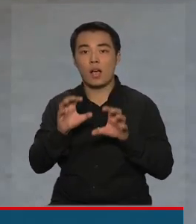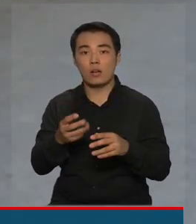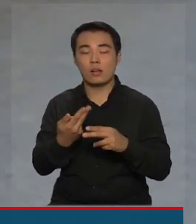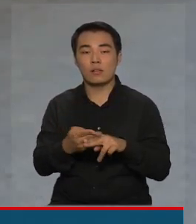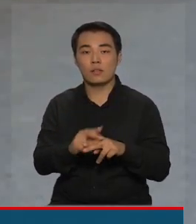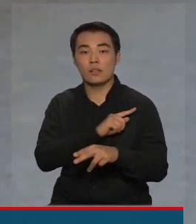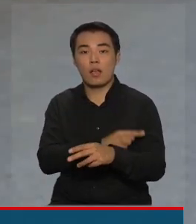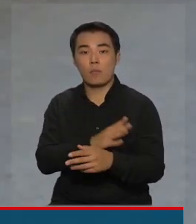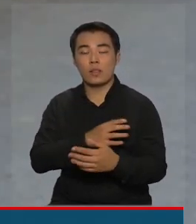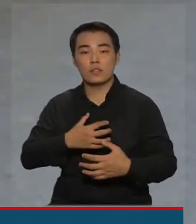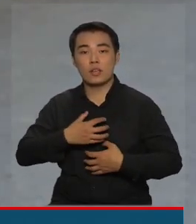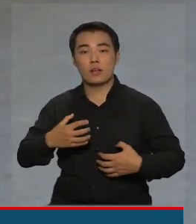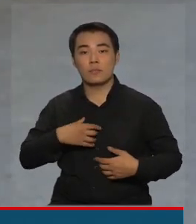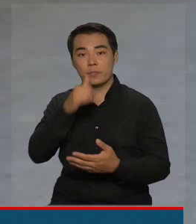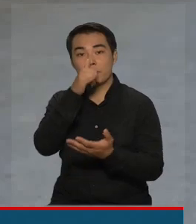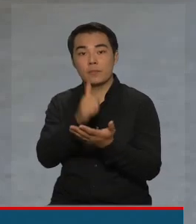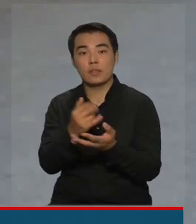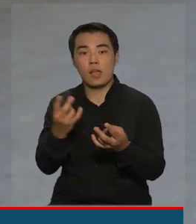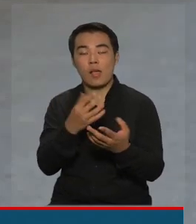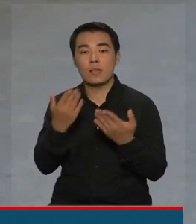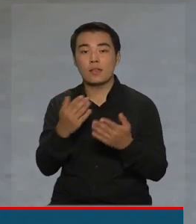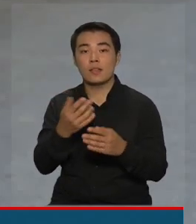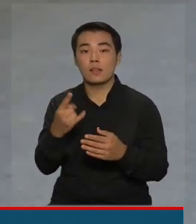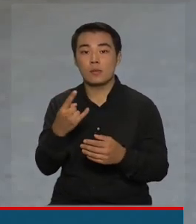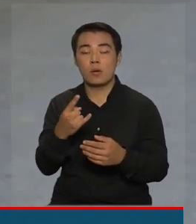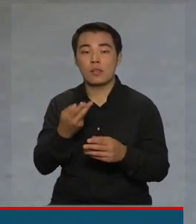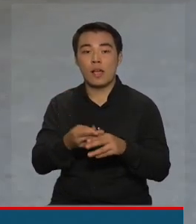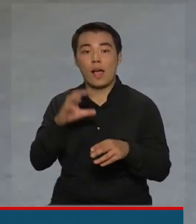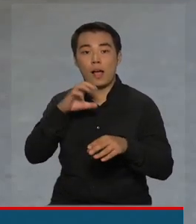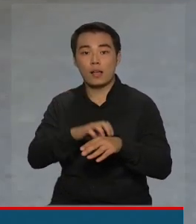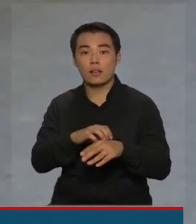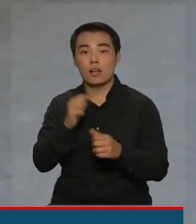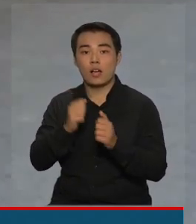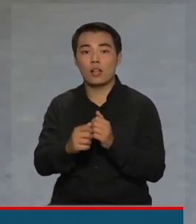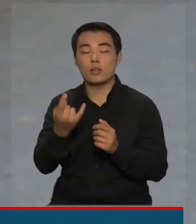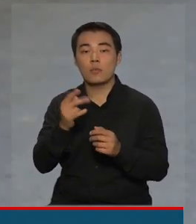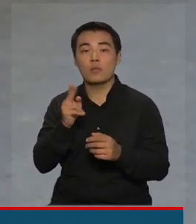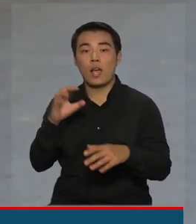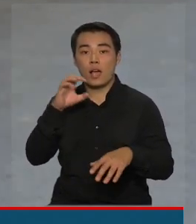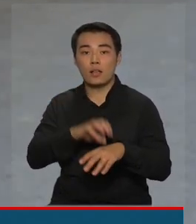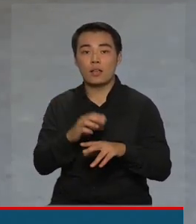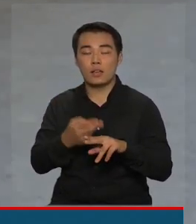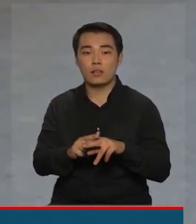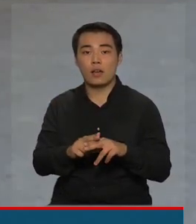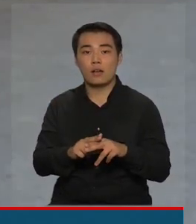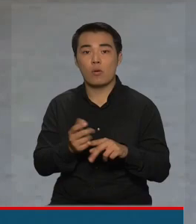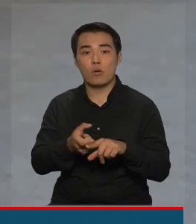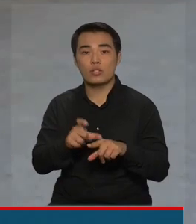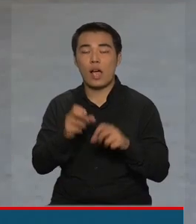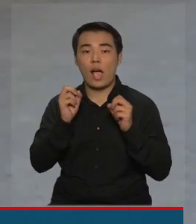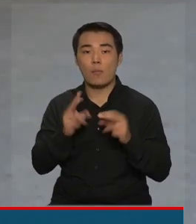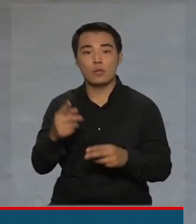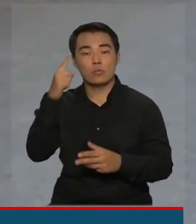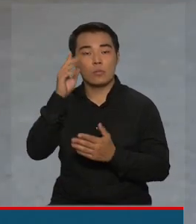тастады, жануарларға тиіспеу керек деген. Егер ол баланы қауып алса, әр адамды қауып жатса, ол өте қауіпті деп